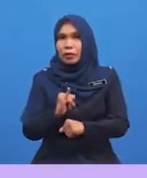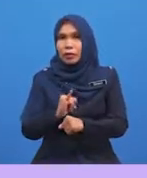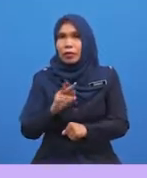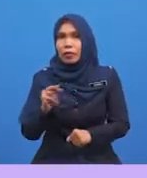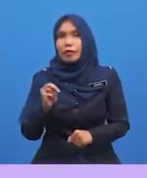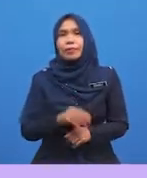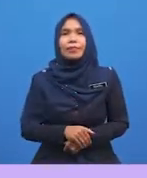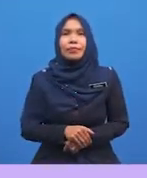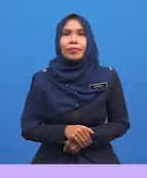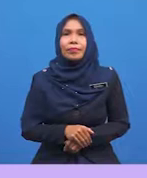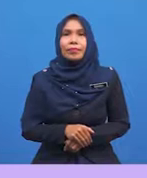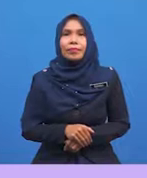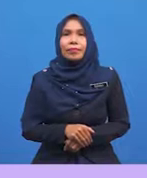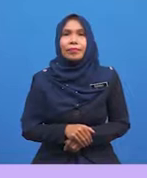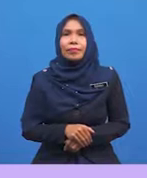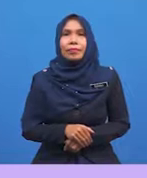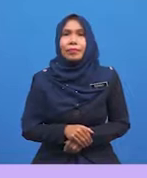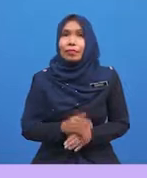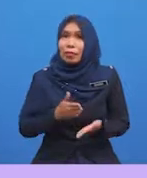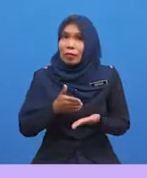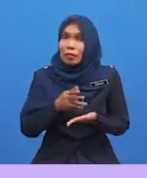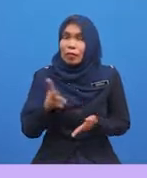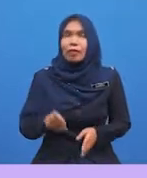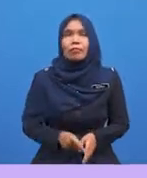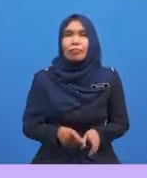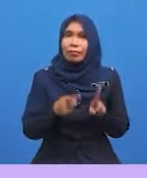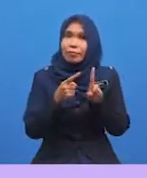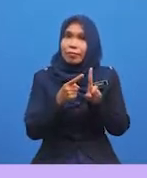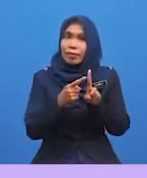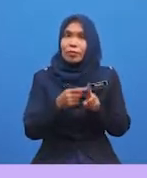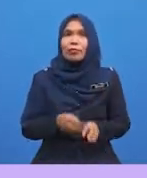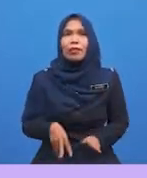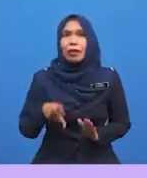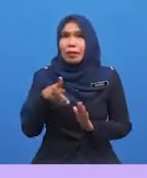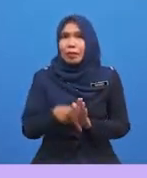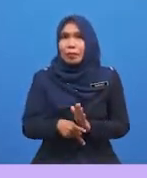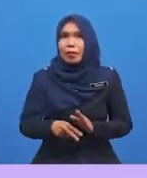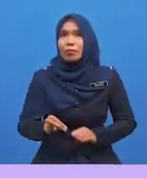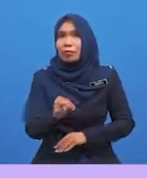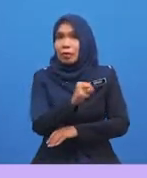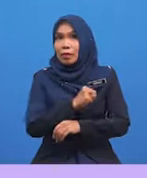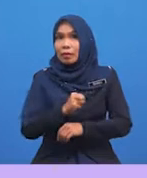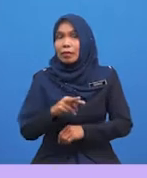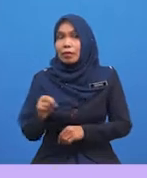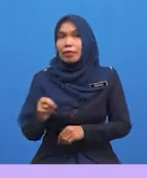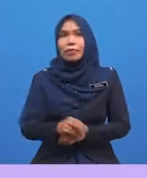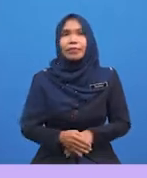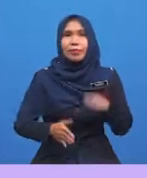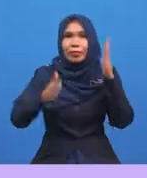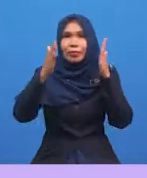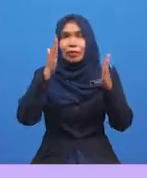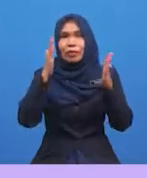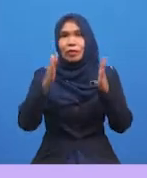Murid-murid, kita teruskan dengan faktor ekonomi yang pertama iaitu pertanian. Malaysia